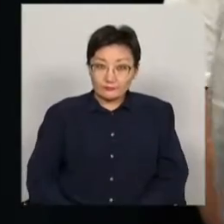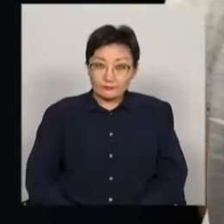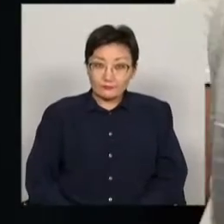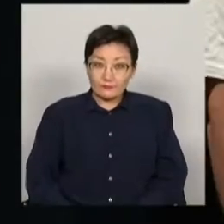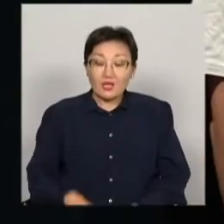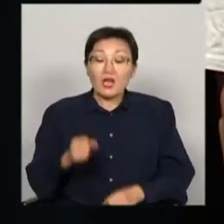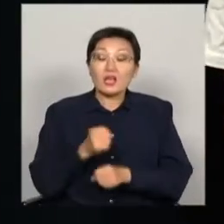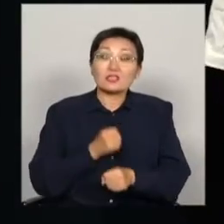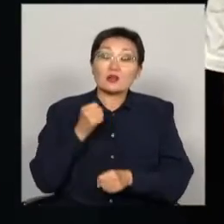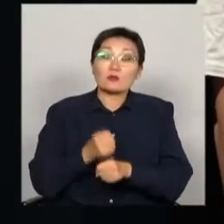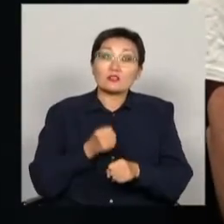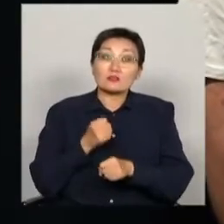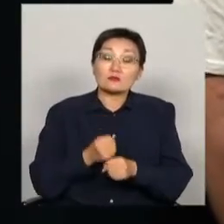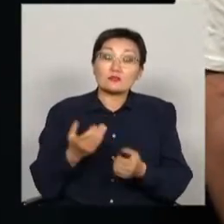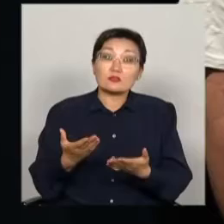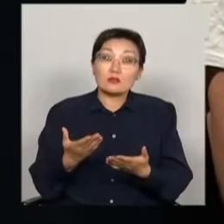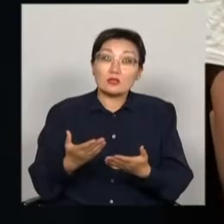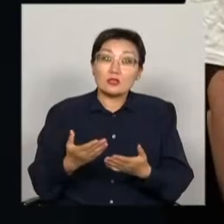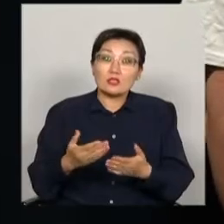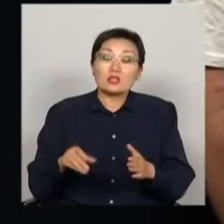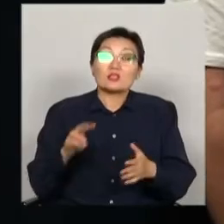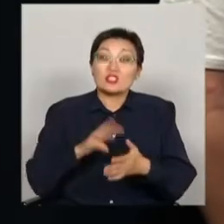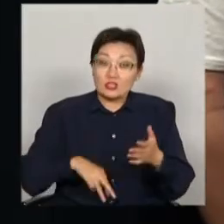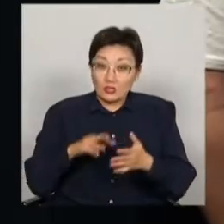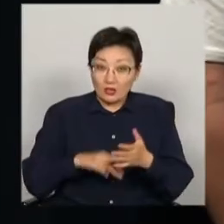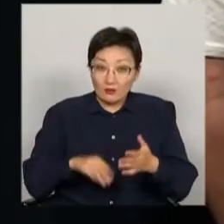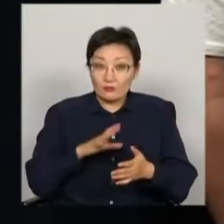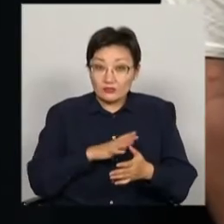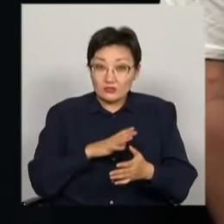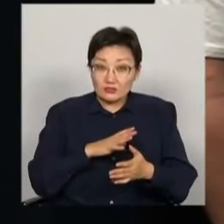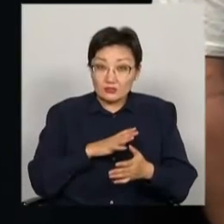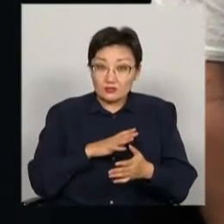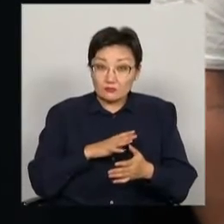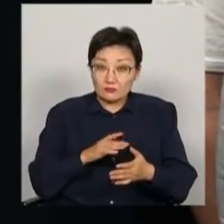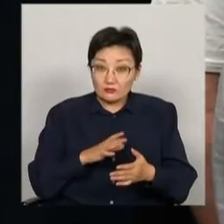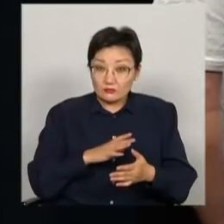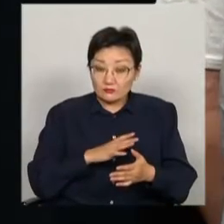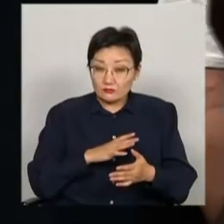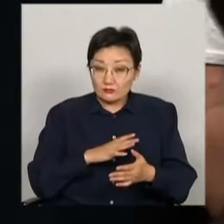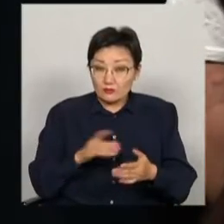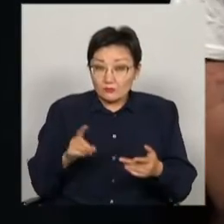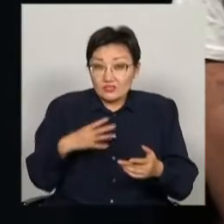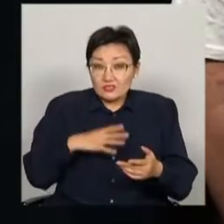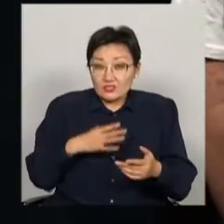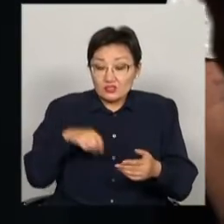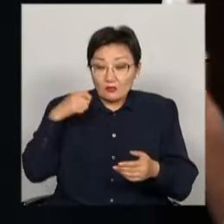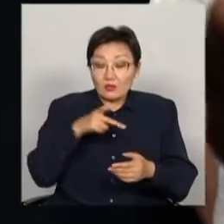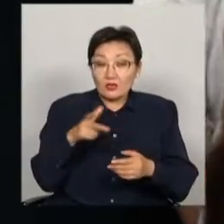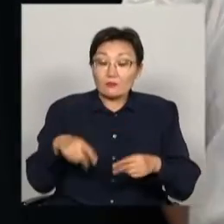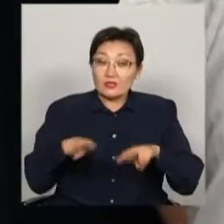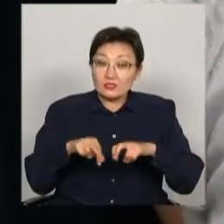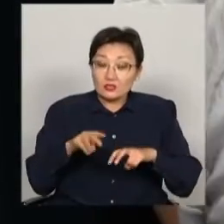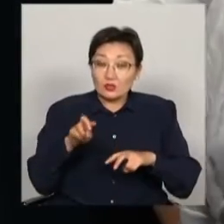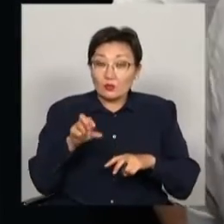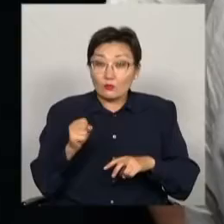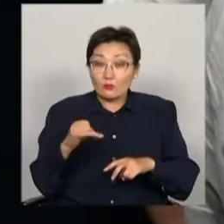Отработка болса, штраф салдыңыздар ма? Ага. Салдыңыздар ғой. Бүкіл ғойсқа қазір заведник салыстыр. Мұран, как поняли? А че, зачем мы камера? Расследуйте, Наурызбай